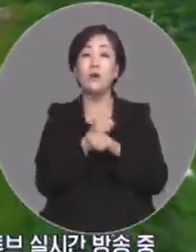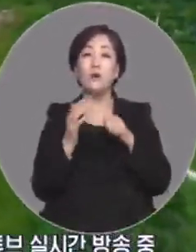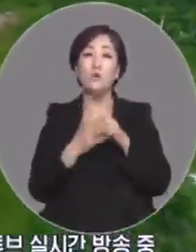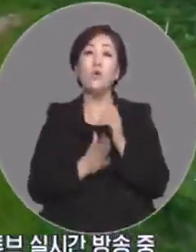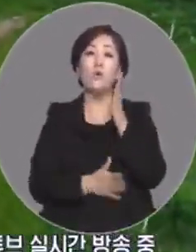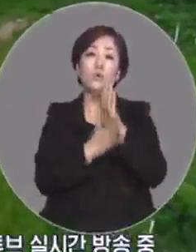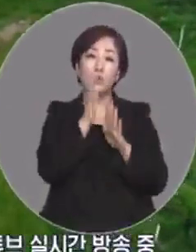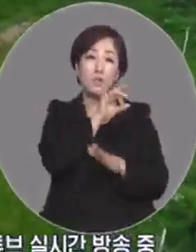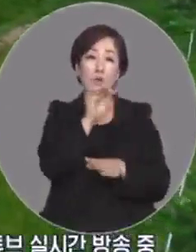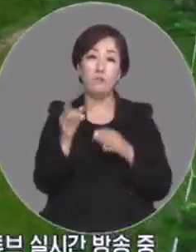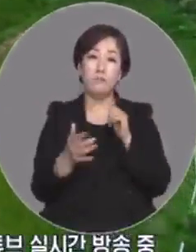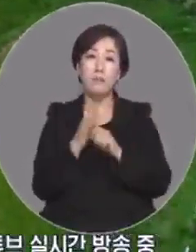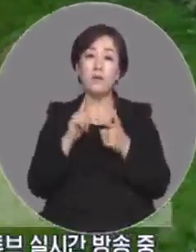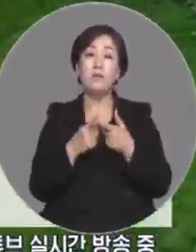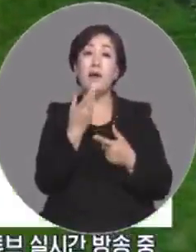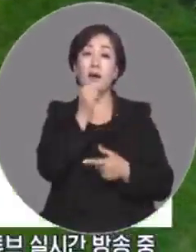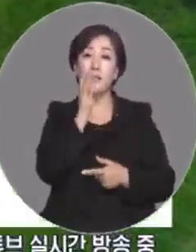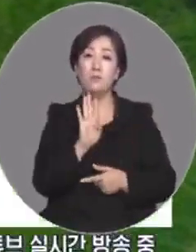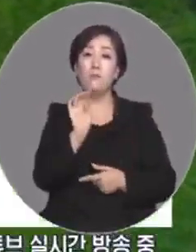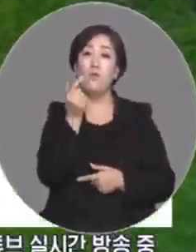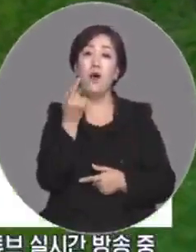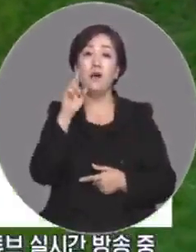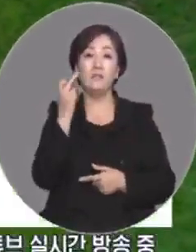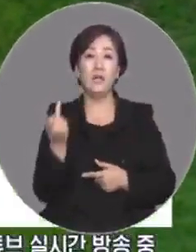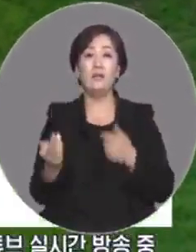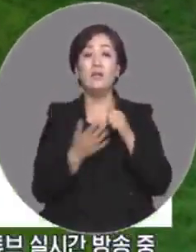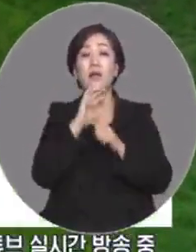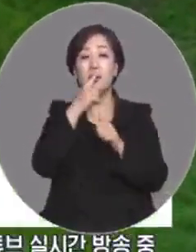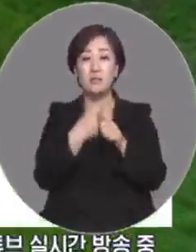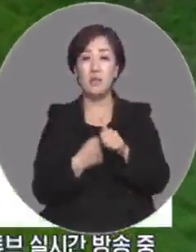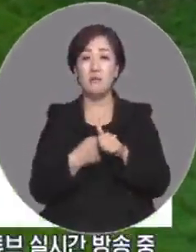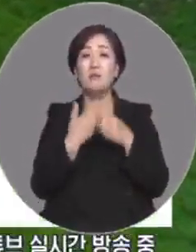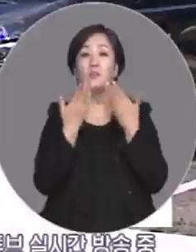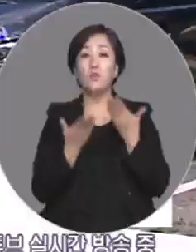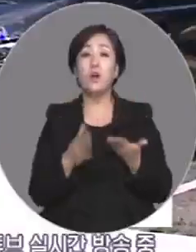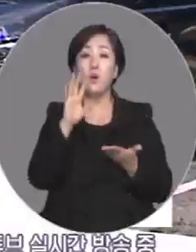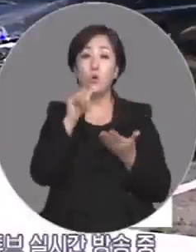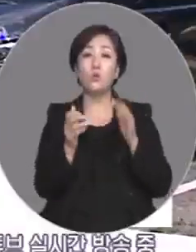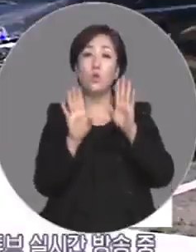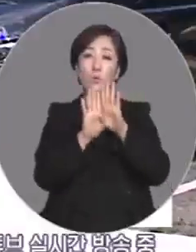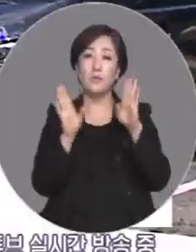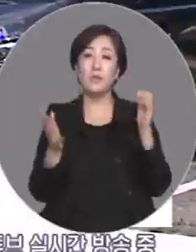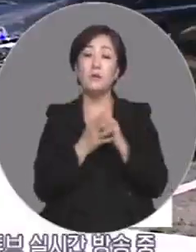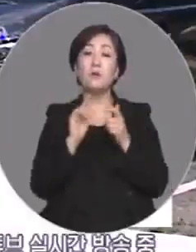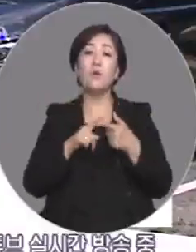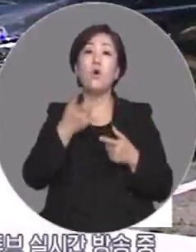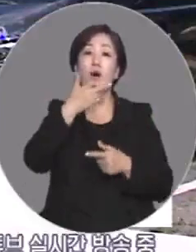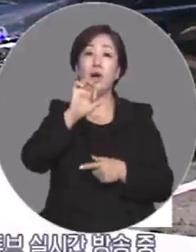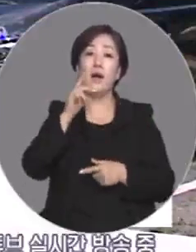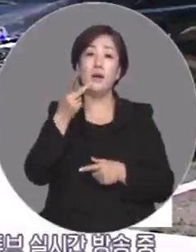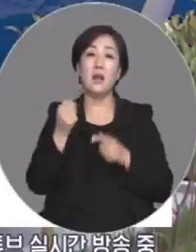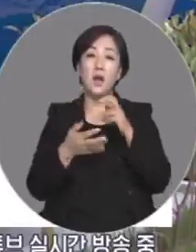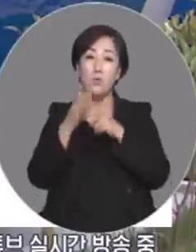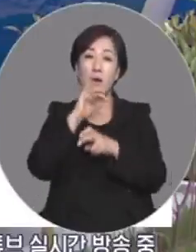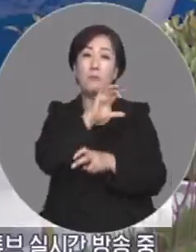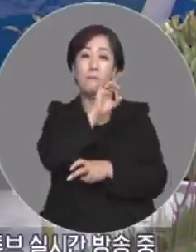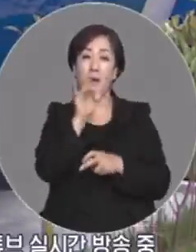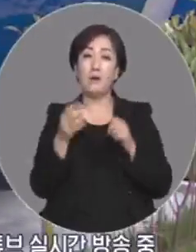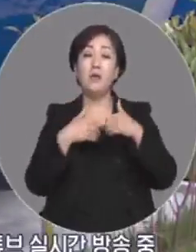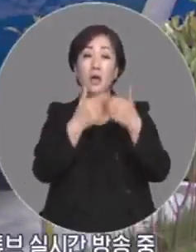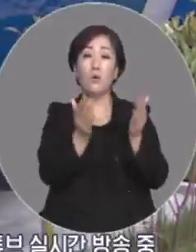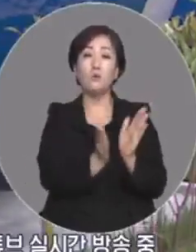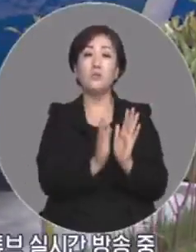도심 속 힐링 공간인 이파산 자연휴양림도 문을 열었습니다. 형형색색의 카라반들로 작은 마을이 조성된